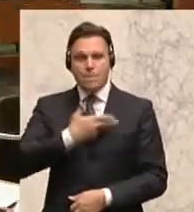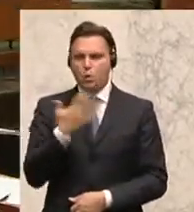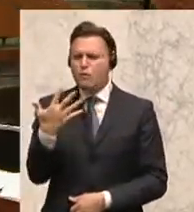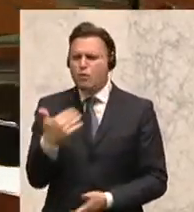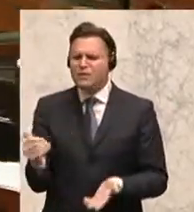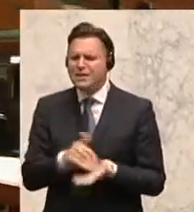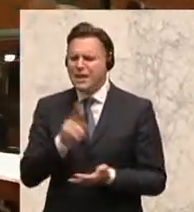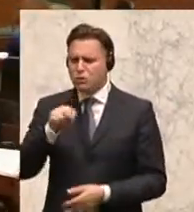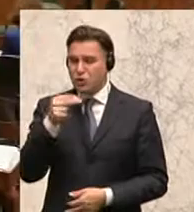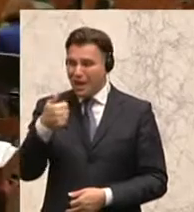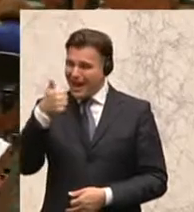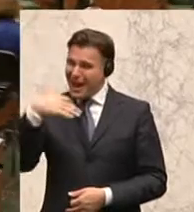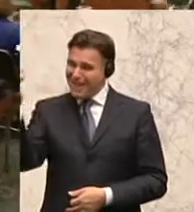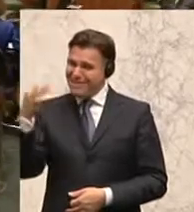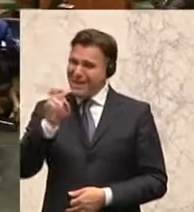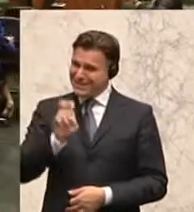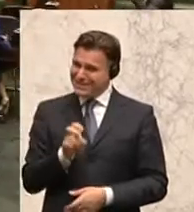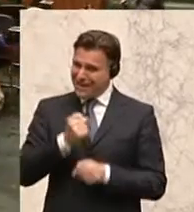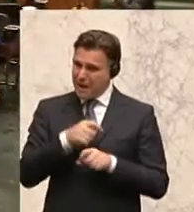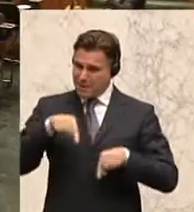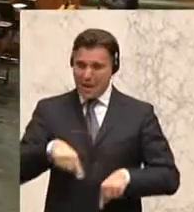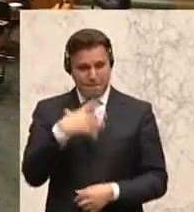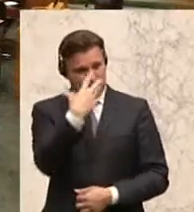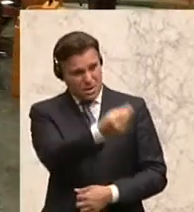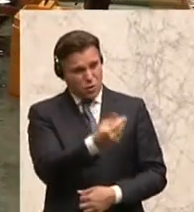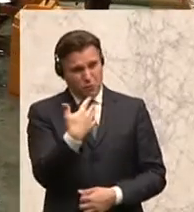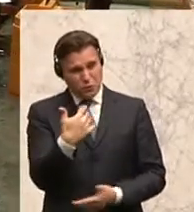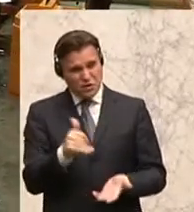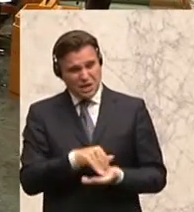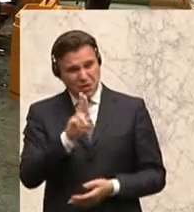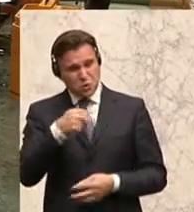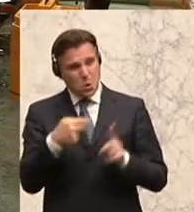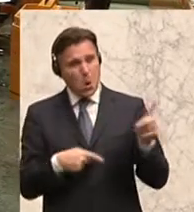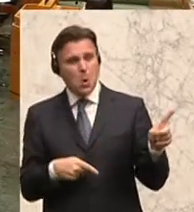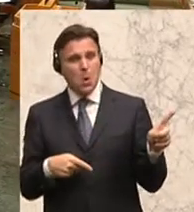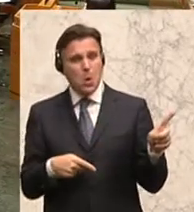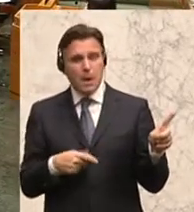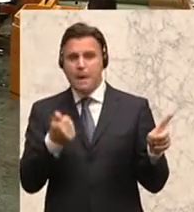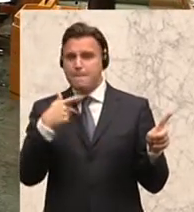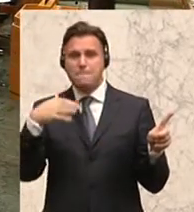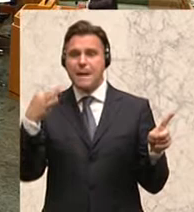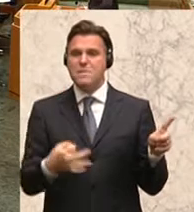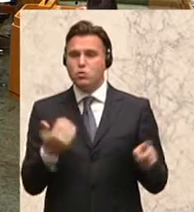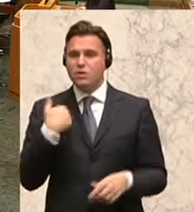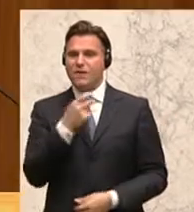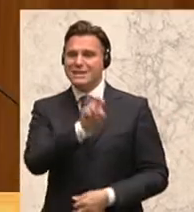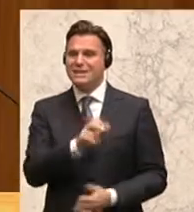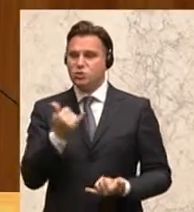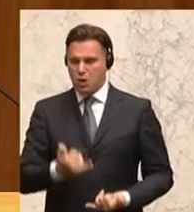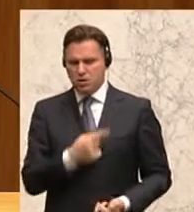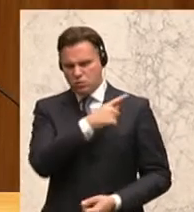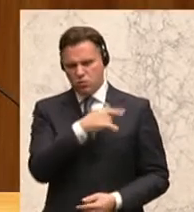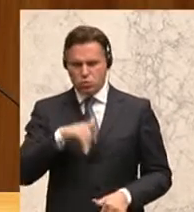dieser Eintagesmandatar wird 50.000 Euro abcashen, dass er vielleicht ein paar Minuten hier heute herinnen gesessen wird. Schämen Sie sich dafür, das ist